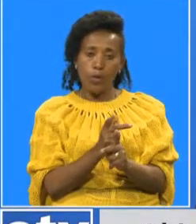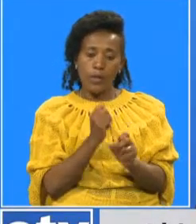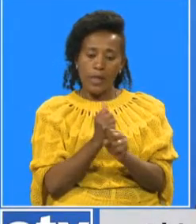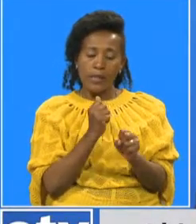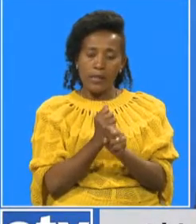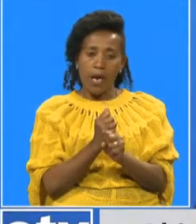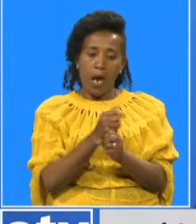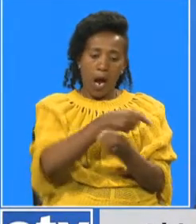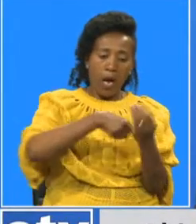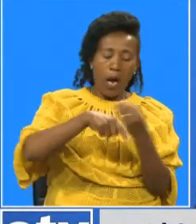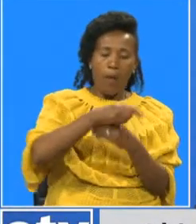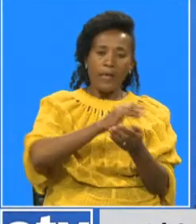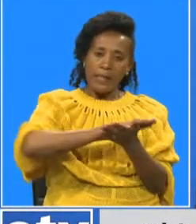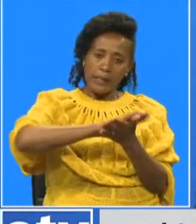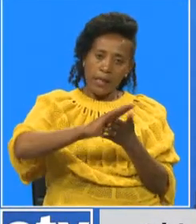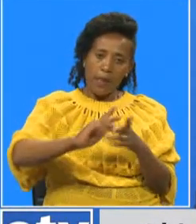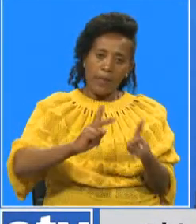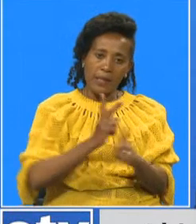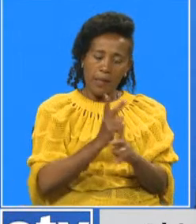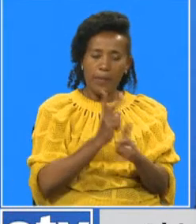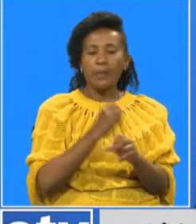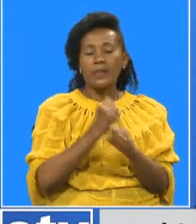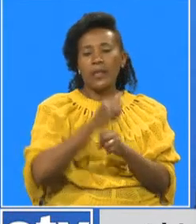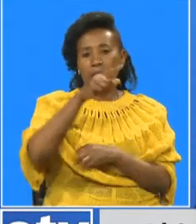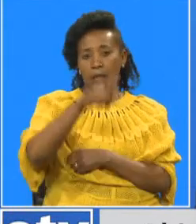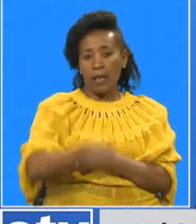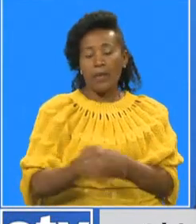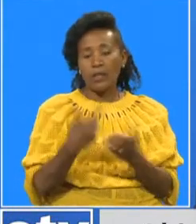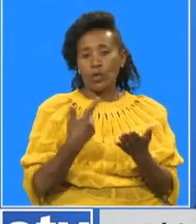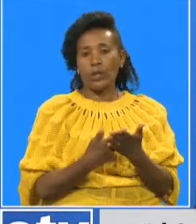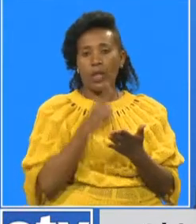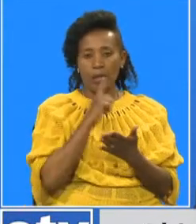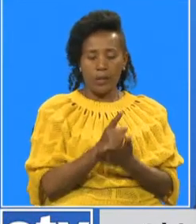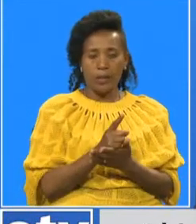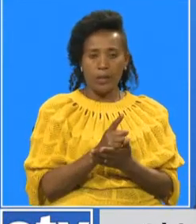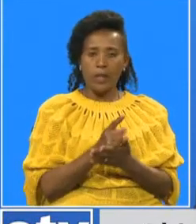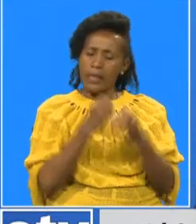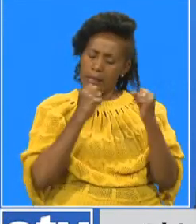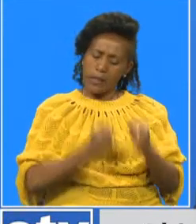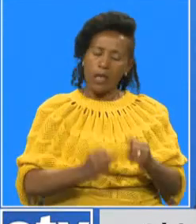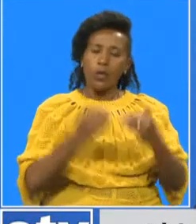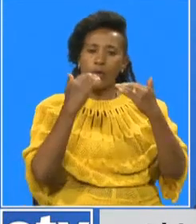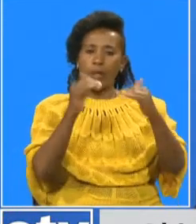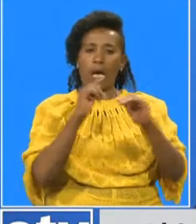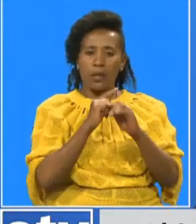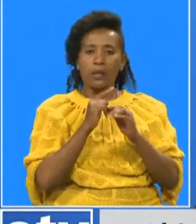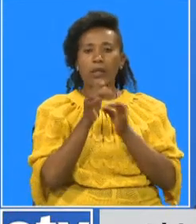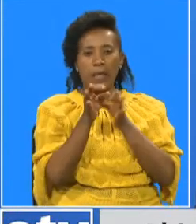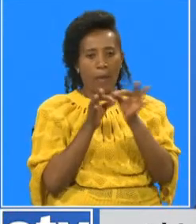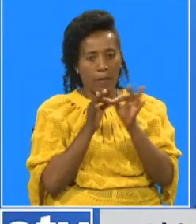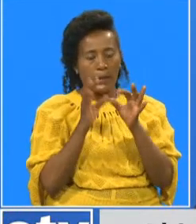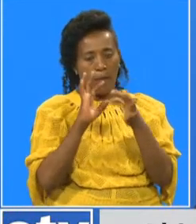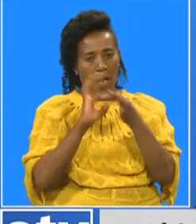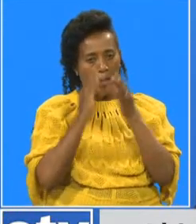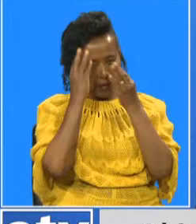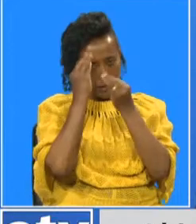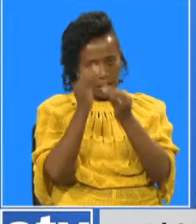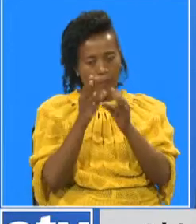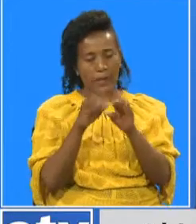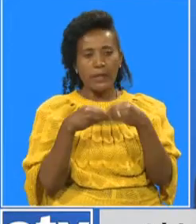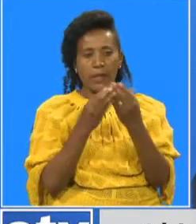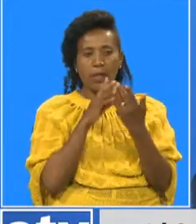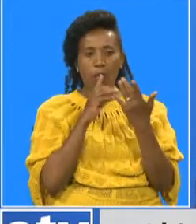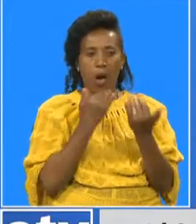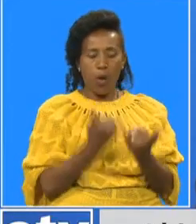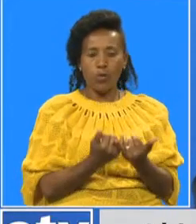የስራ አካባቢውን ንጽህና በመጠበቅ መስራት እንዳለባቸው ይህንን የቻልነውን ያክል ለማህበራት ግንዛቤ እየሰጠን ያለ ነው።